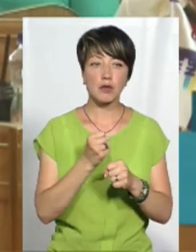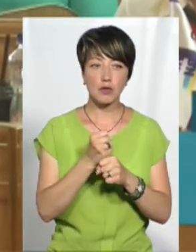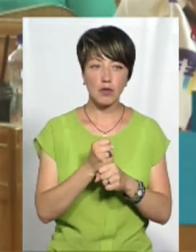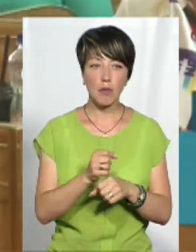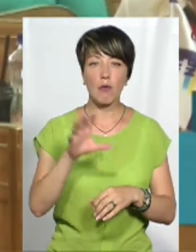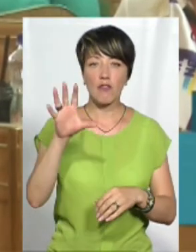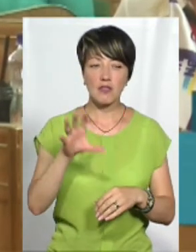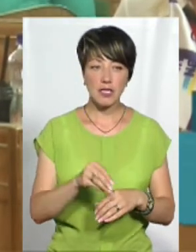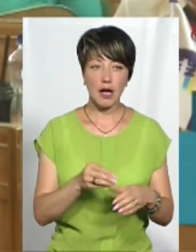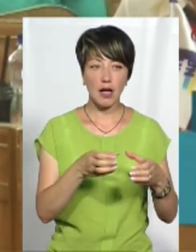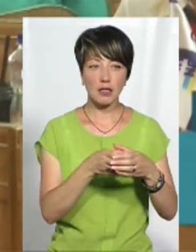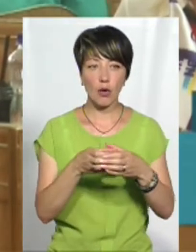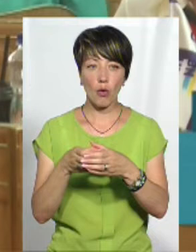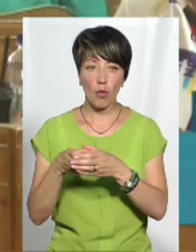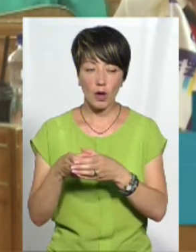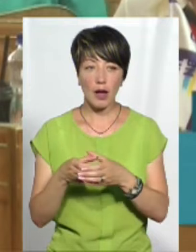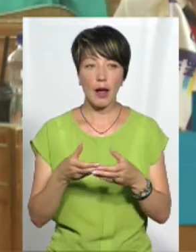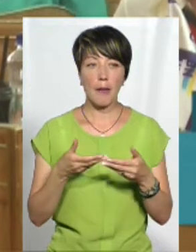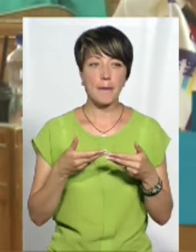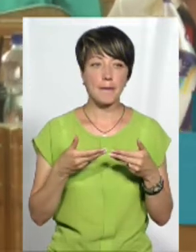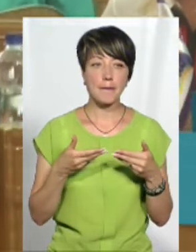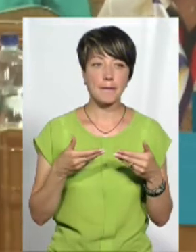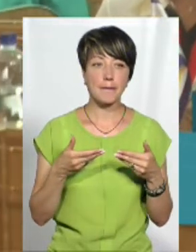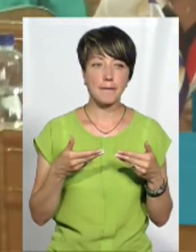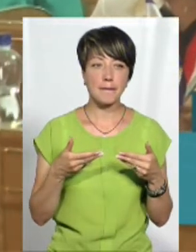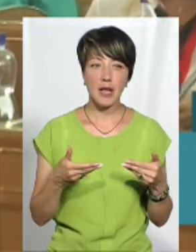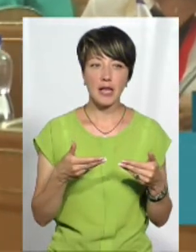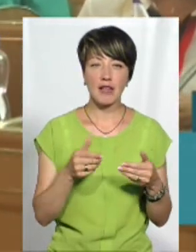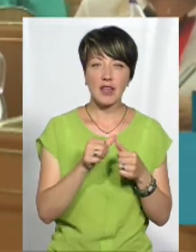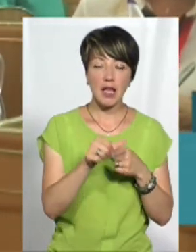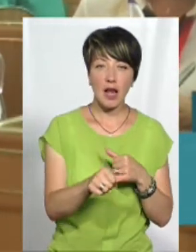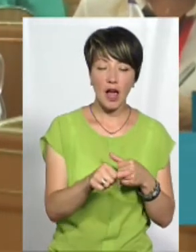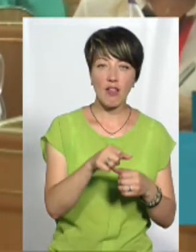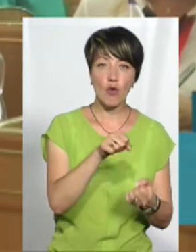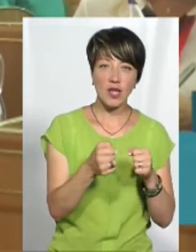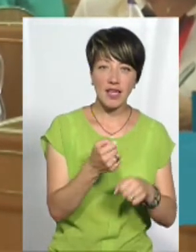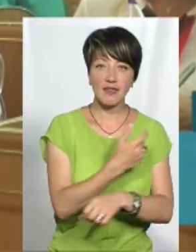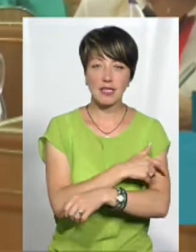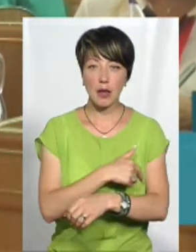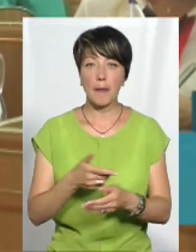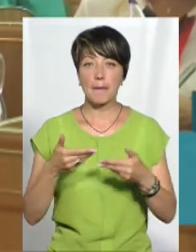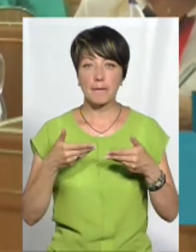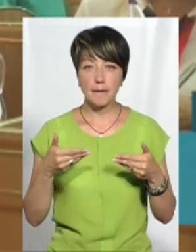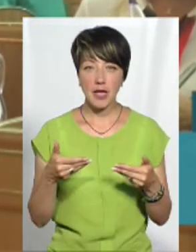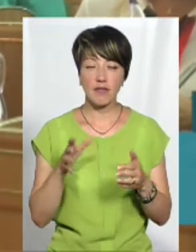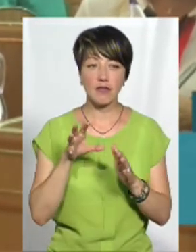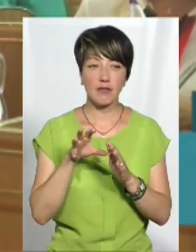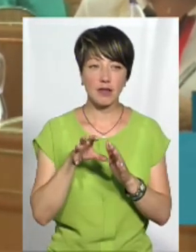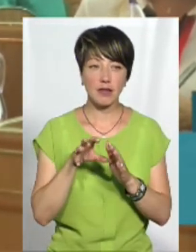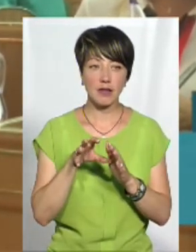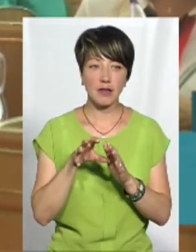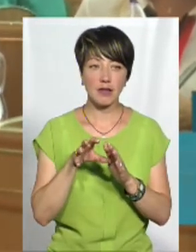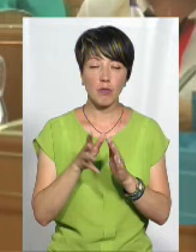по всіх категоріях, тобто ми не виділяли тільки водіїв чи санітарів чи що, ми надали це звернення